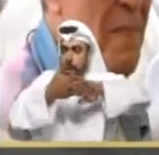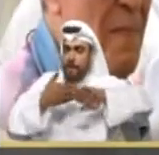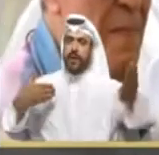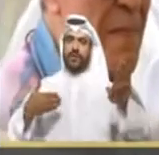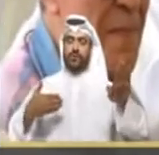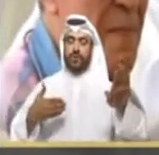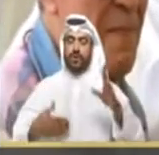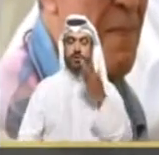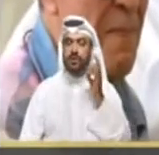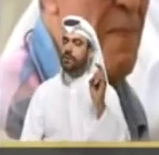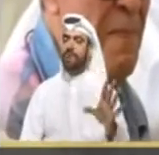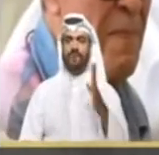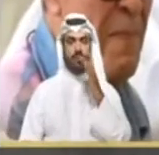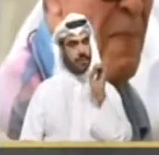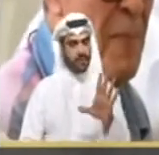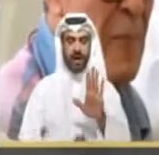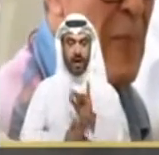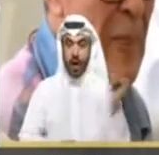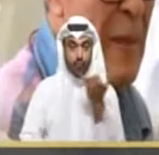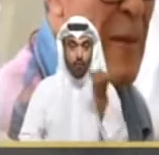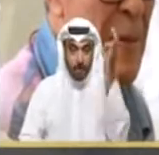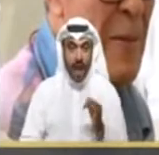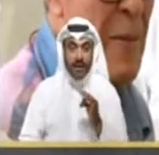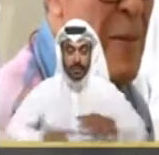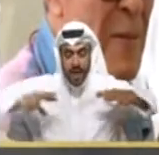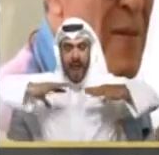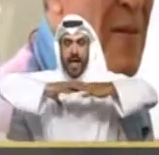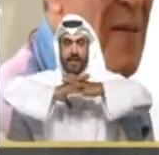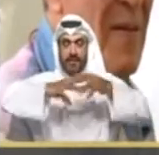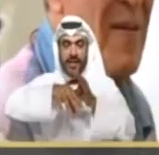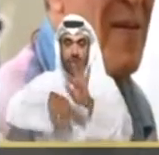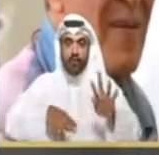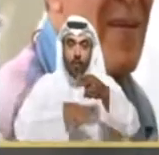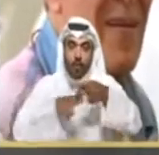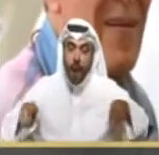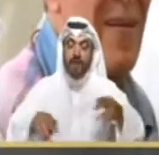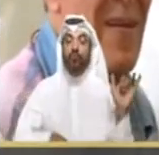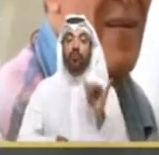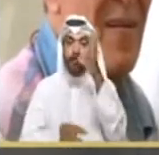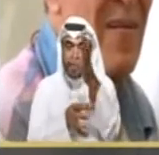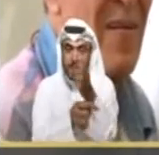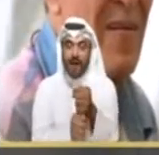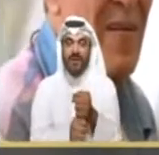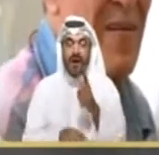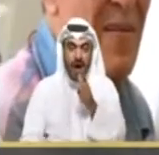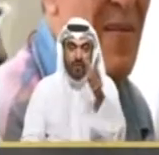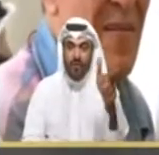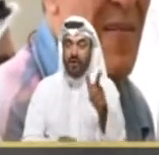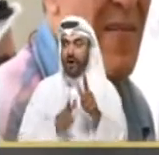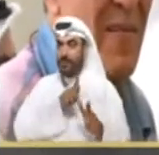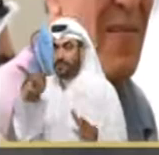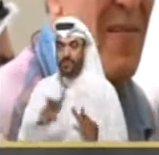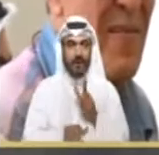النواب بأن احنا بمسؤوليتنا اما ان نؤكد لحمة المجتمع او ان نصرح تصريحات تؤدي الى